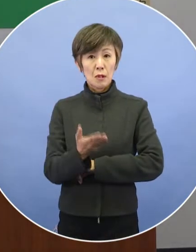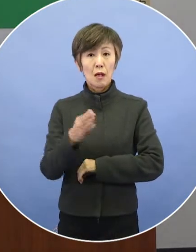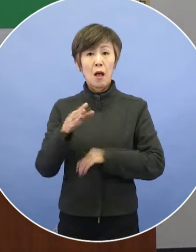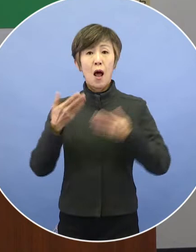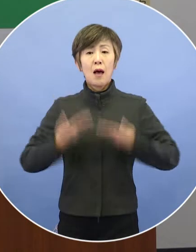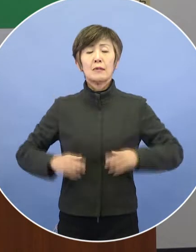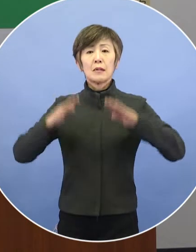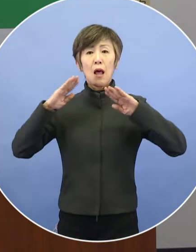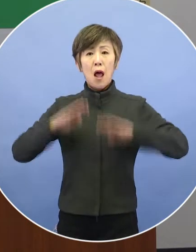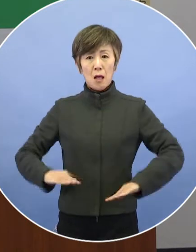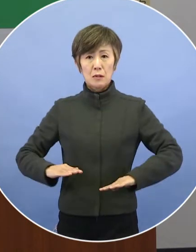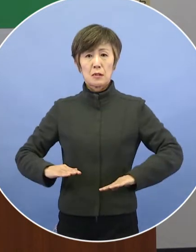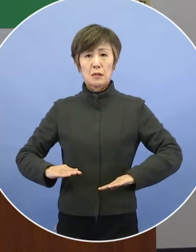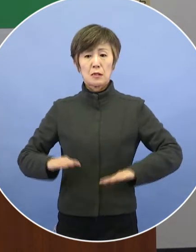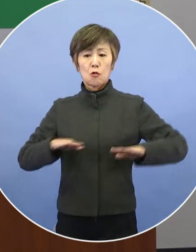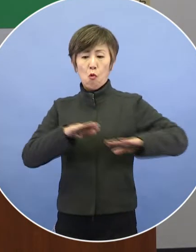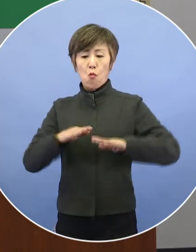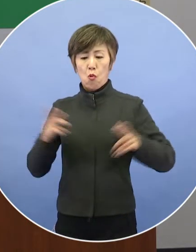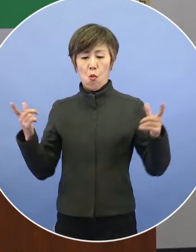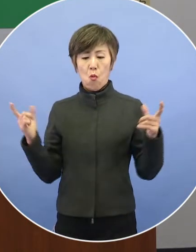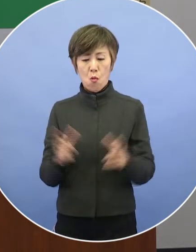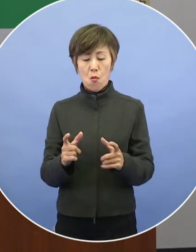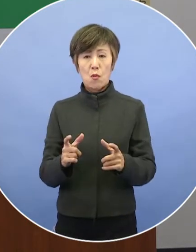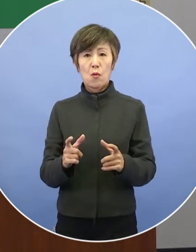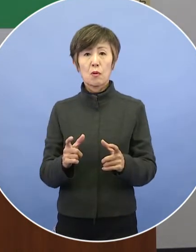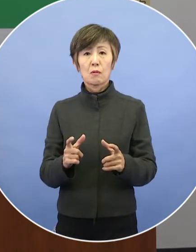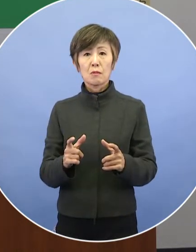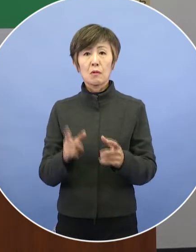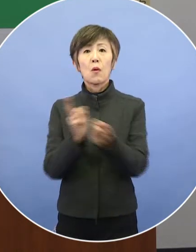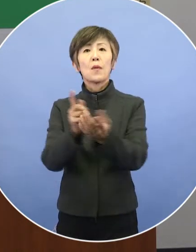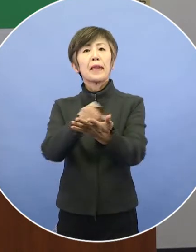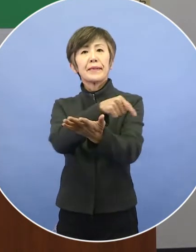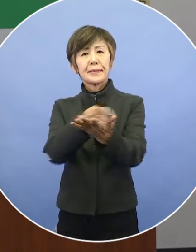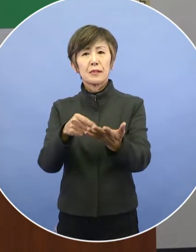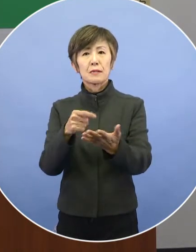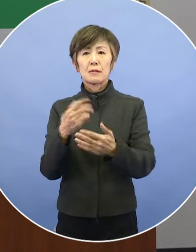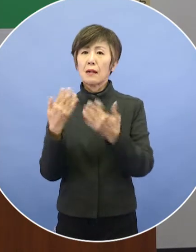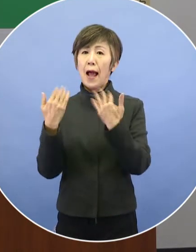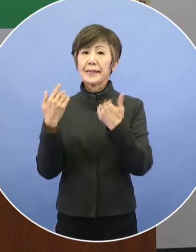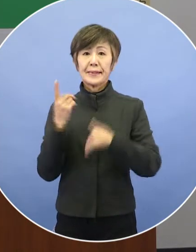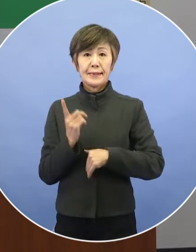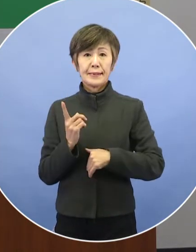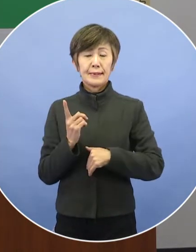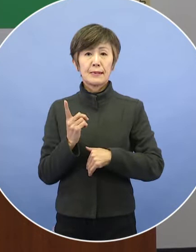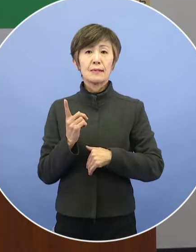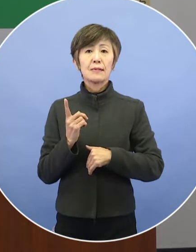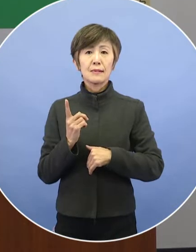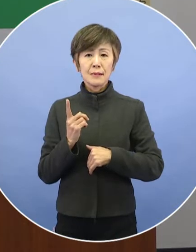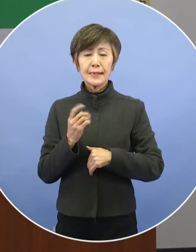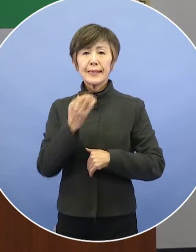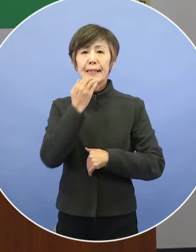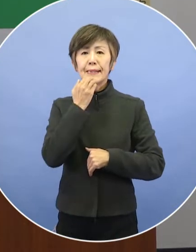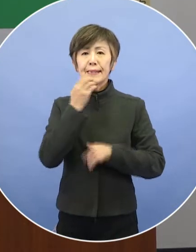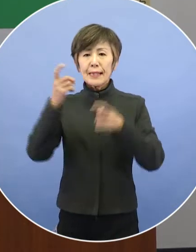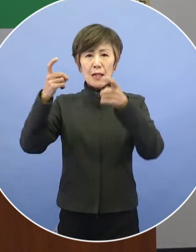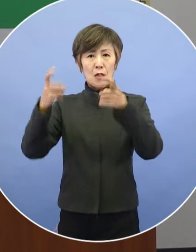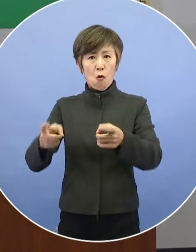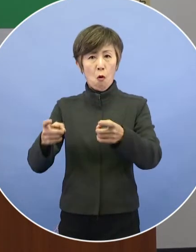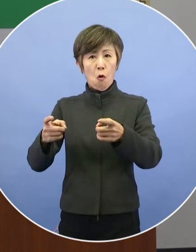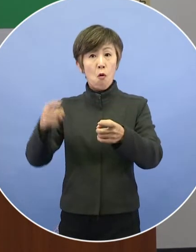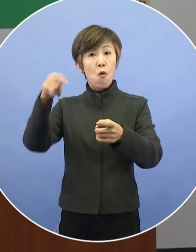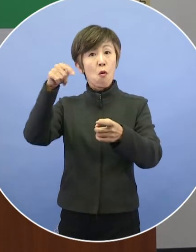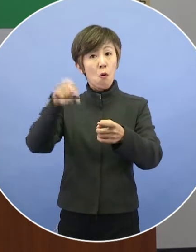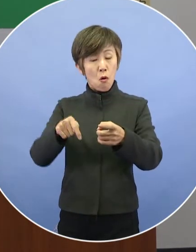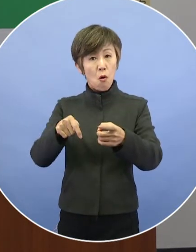続きまして安全安心の確保と少子化対策ということでございます今年の秋にですね越前校のところ